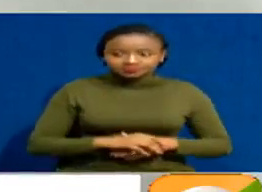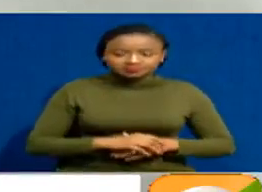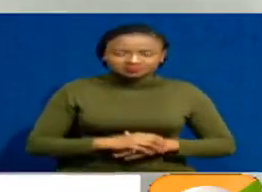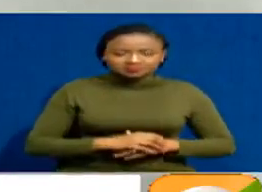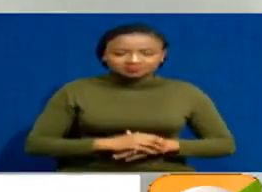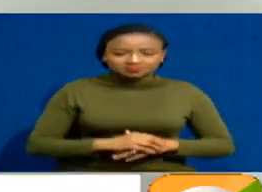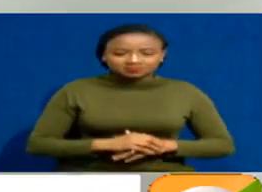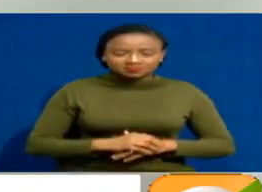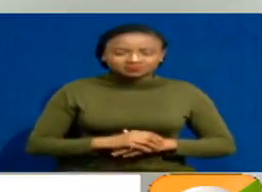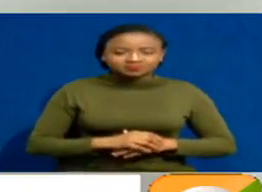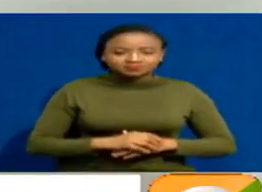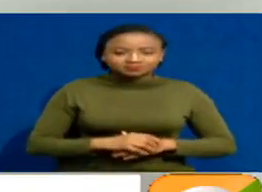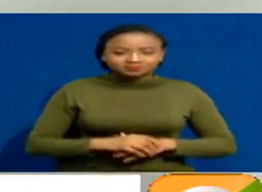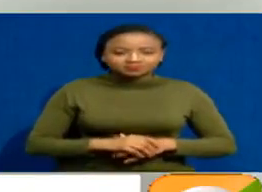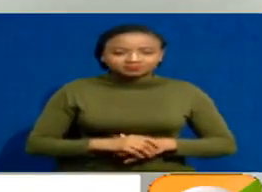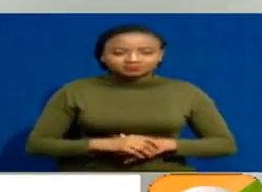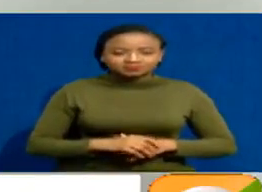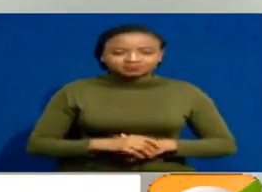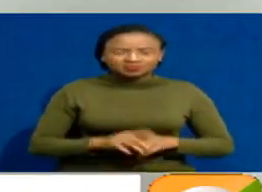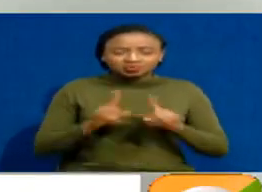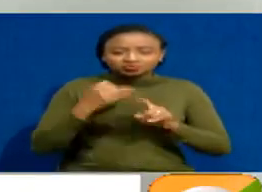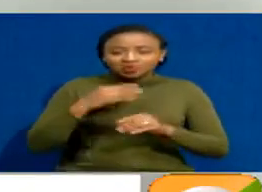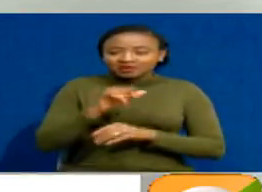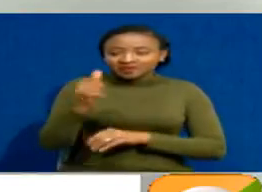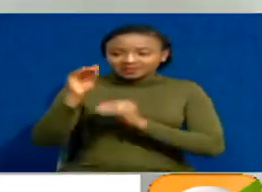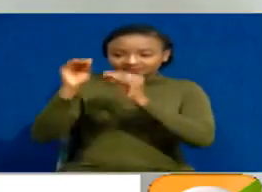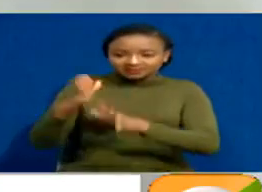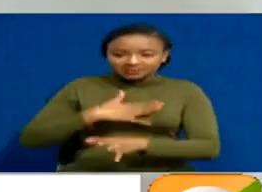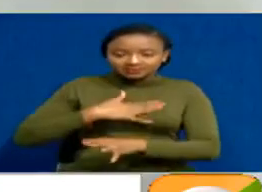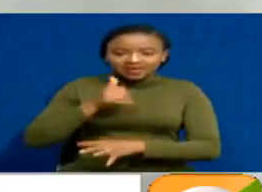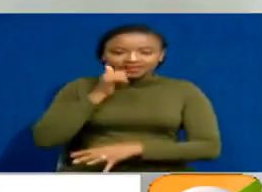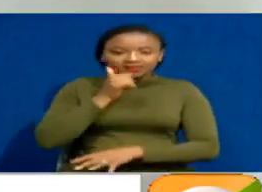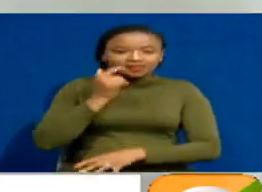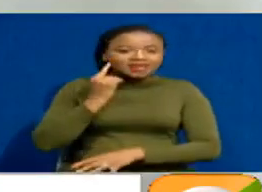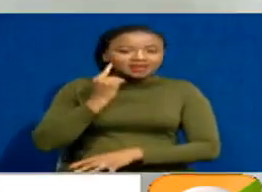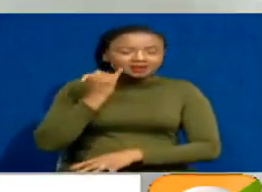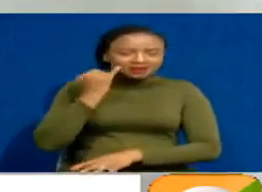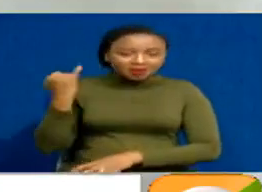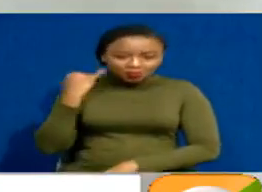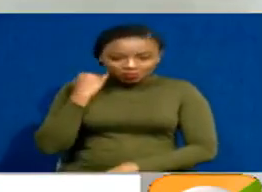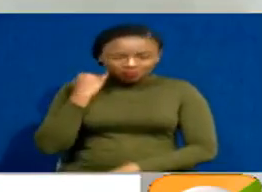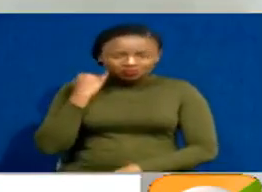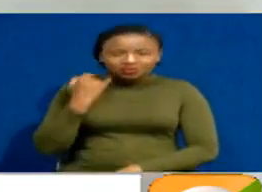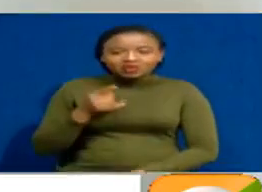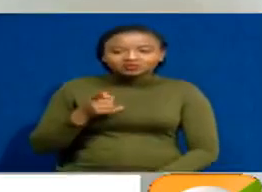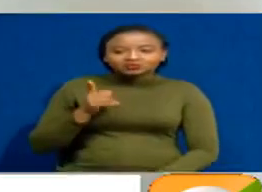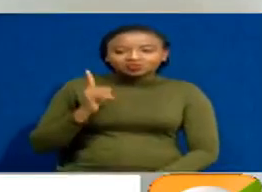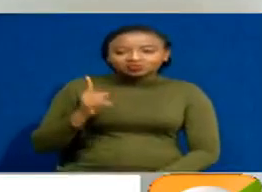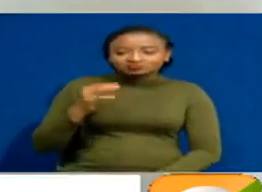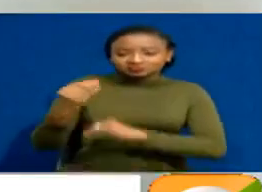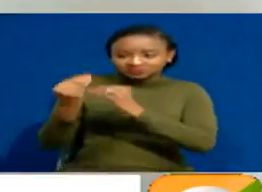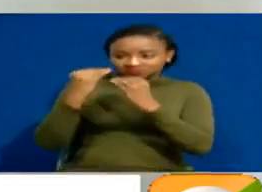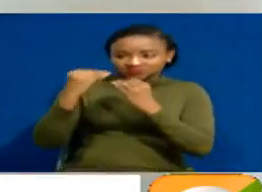economic site nasoma. Niko na mwalimu wangu personal na kuna kuru. So tuna video chat ananifunza 1 2 3, na mimi